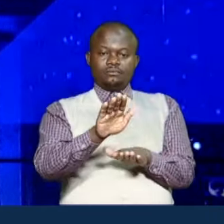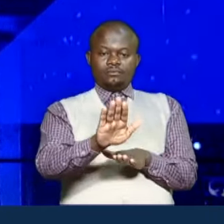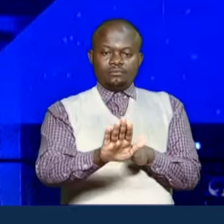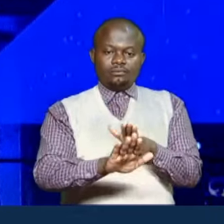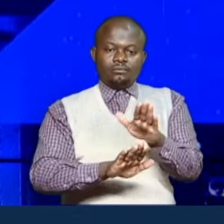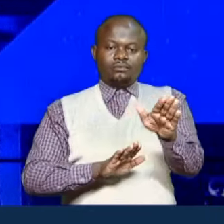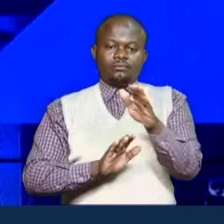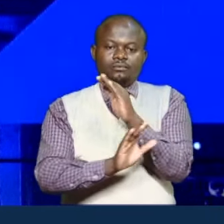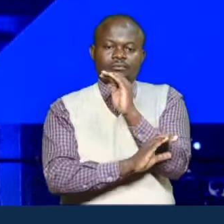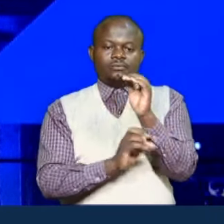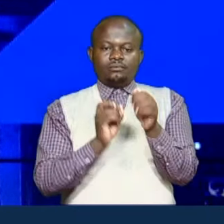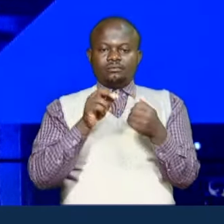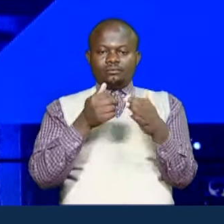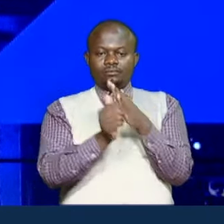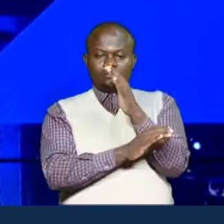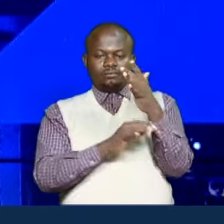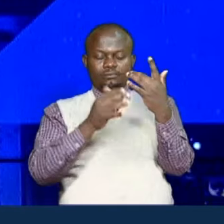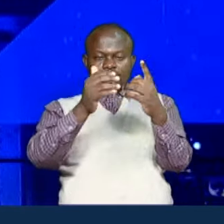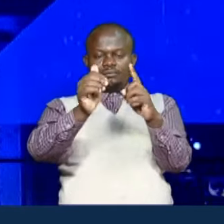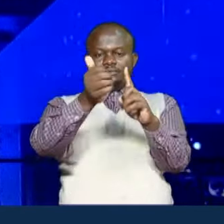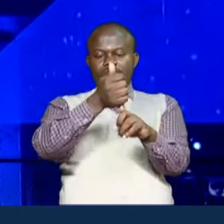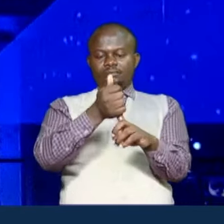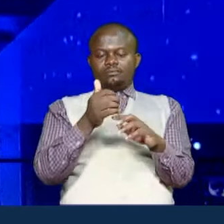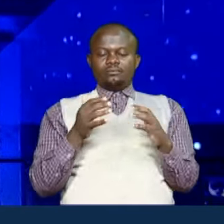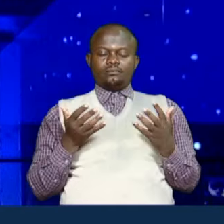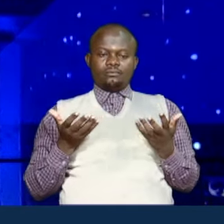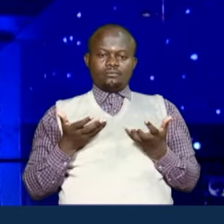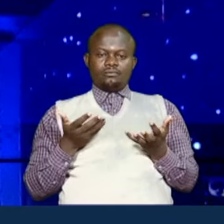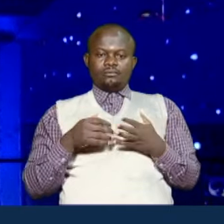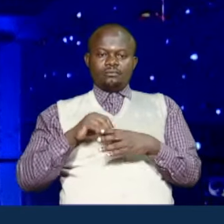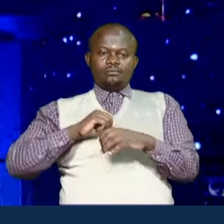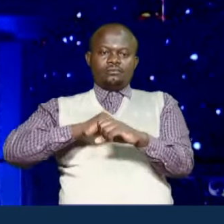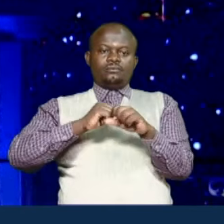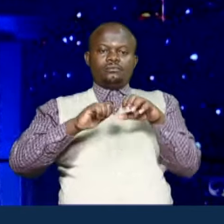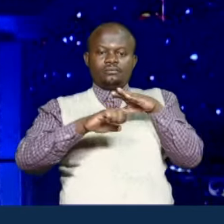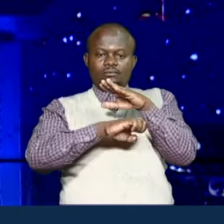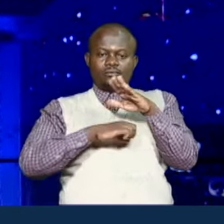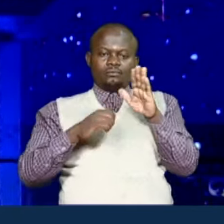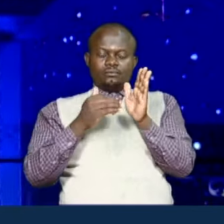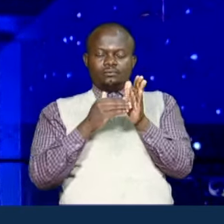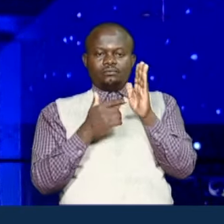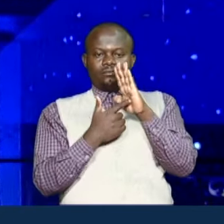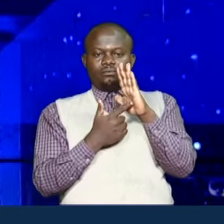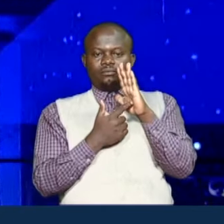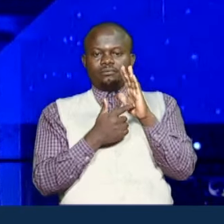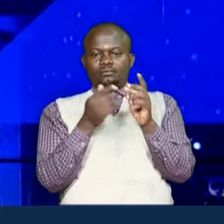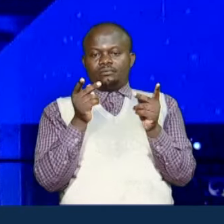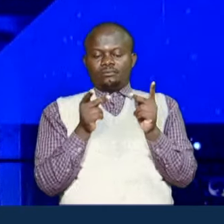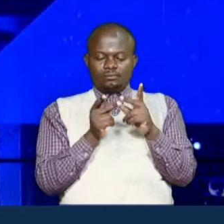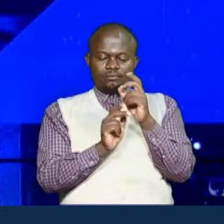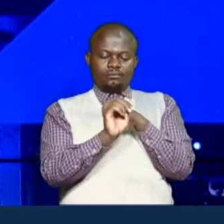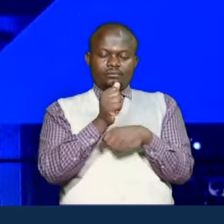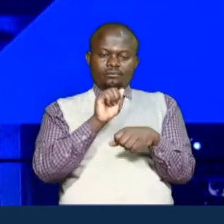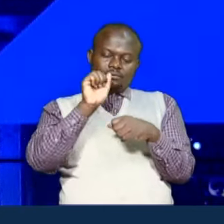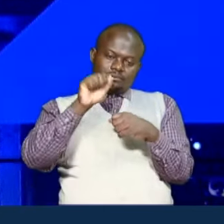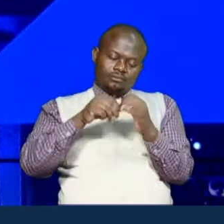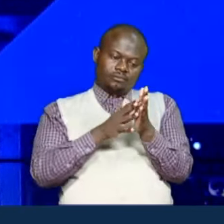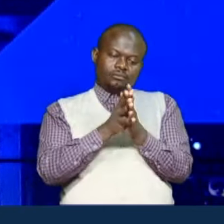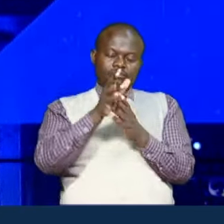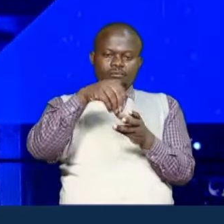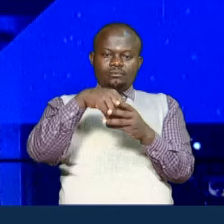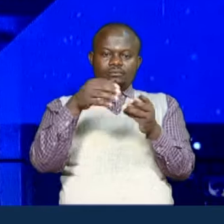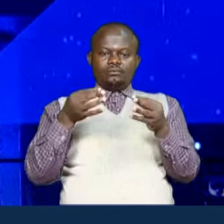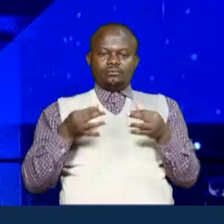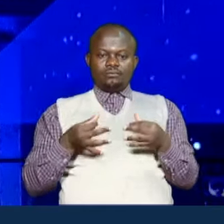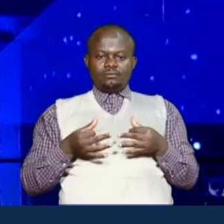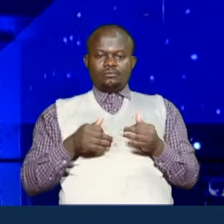ibihugu cyangwa se igihugu kimaze gutera mu kubungabunga ibidukikije, ndetse no kugaragaza ahari ibikorwa byashorwamo imari